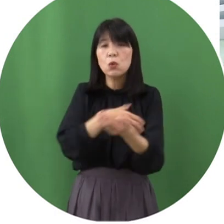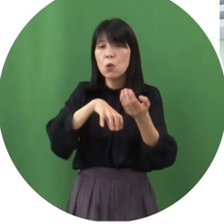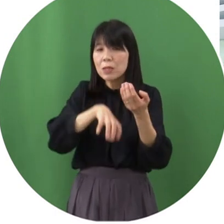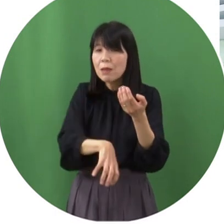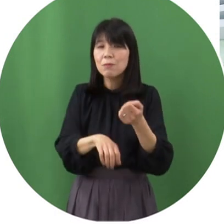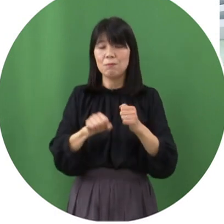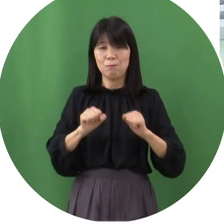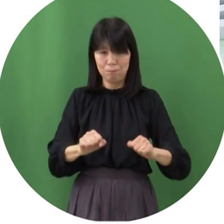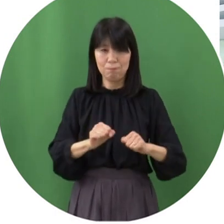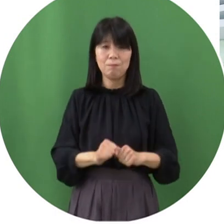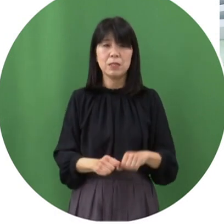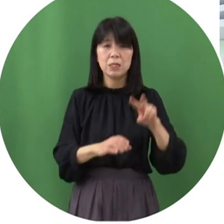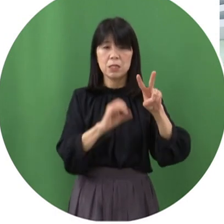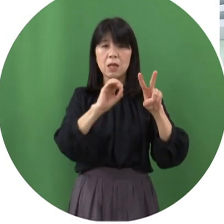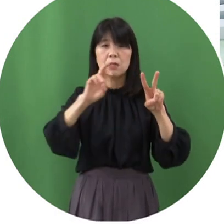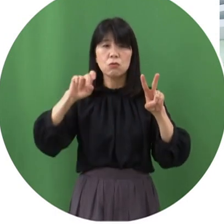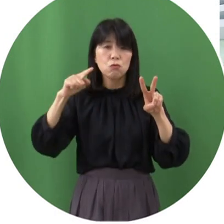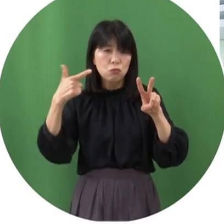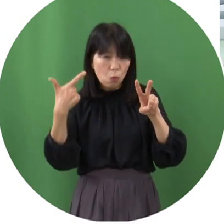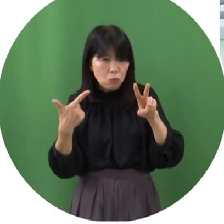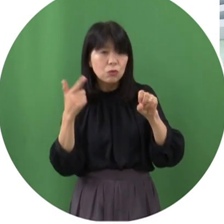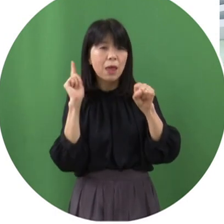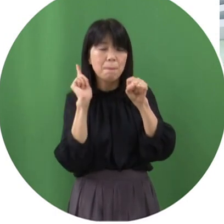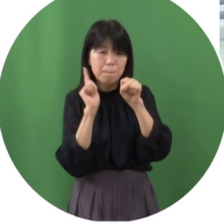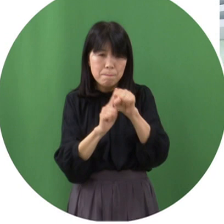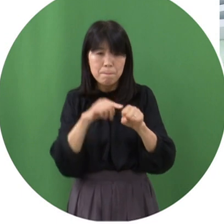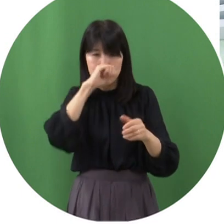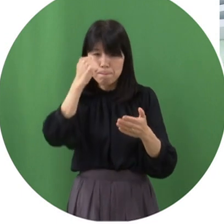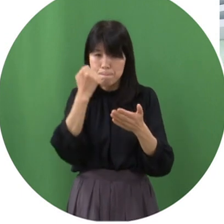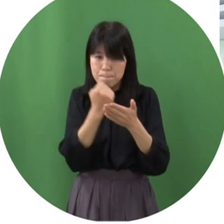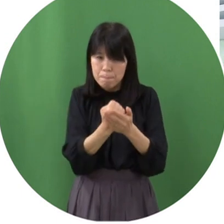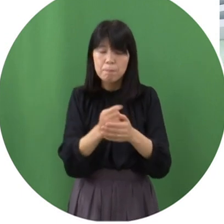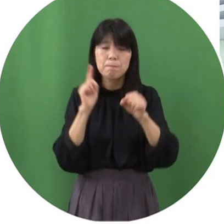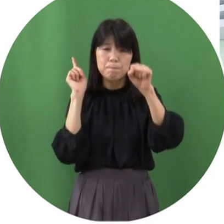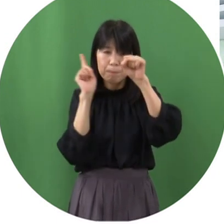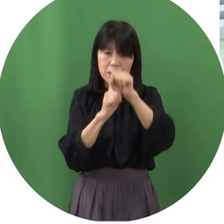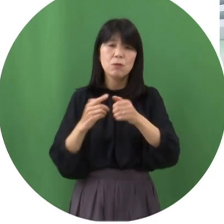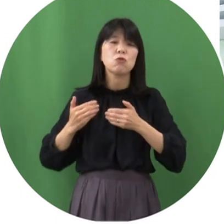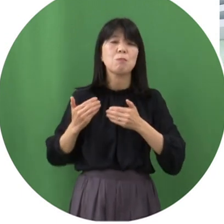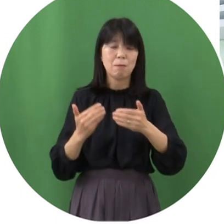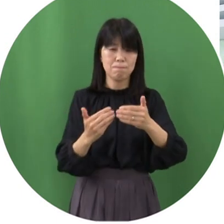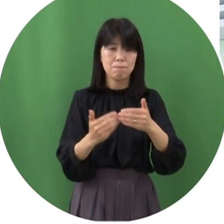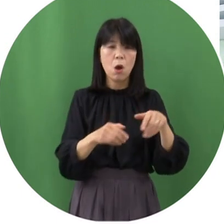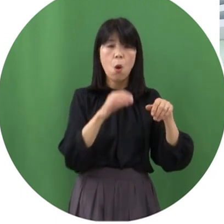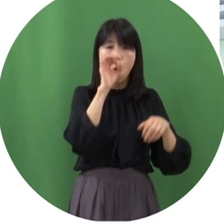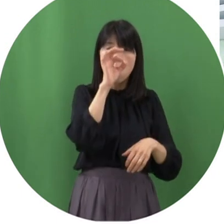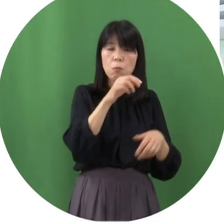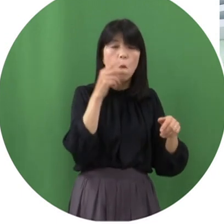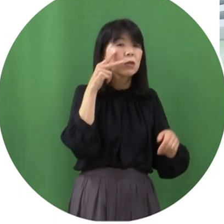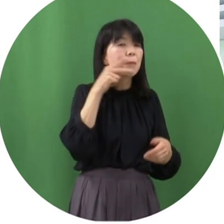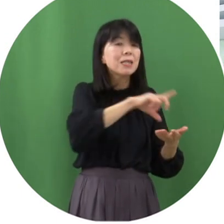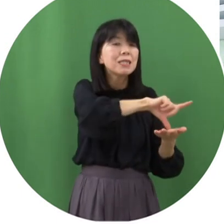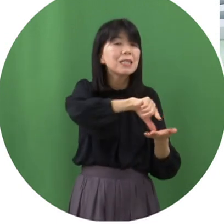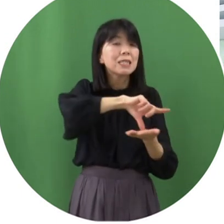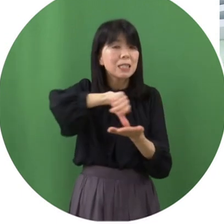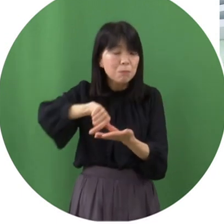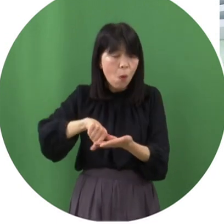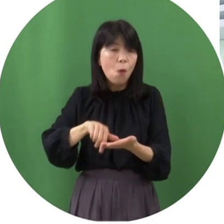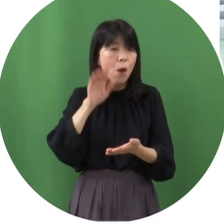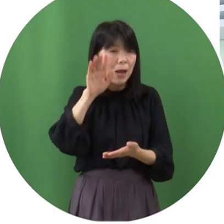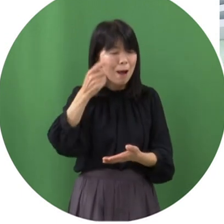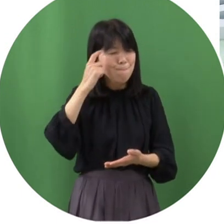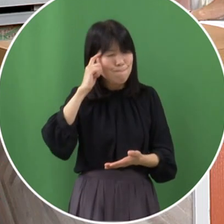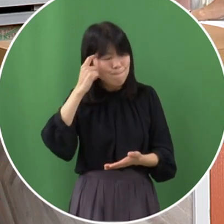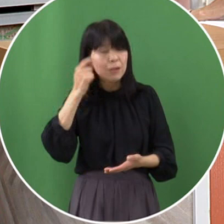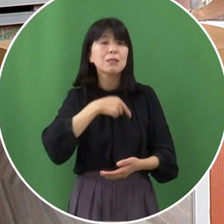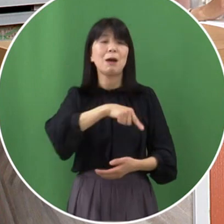年の完成に向けて取り組みを進めていきます。また大久保二見地区につきましても具体的な検討を進めてまいります